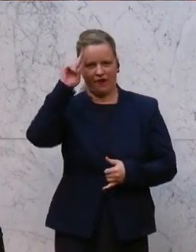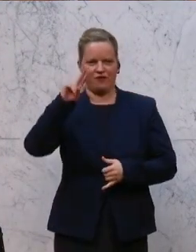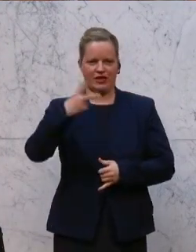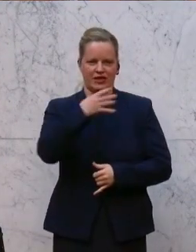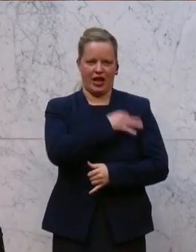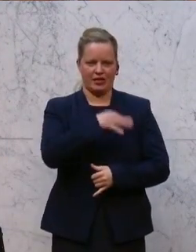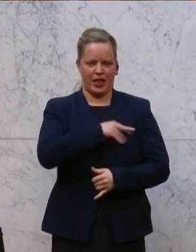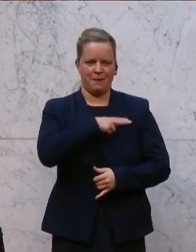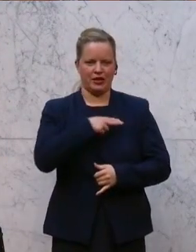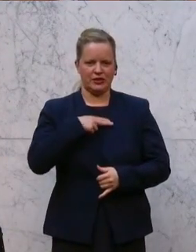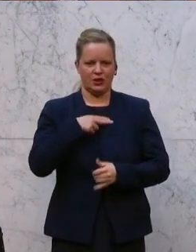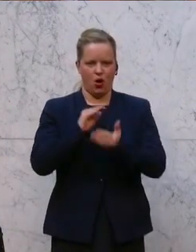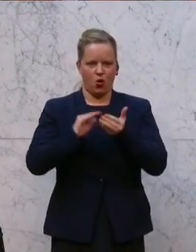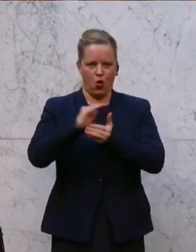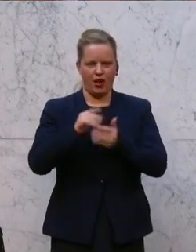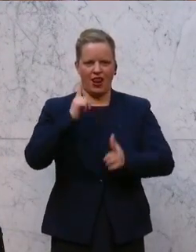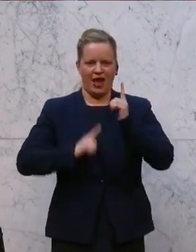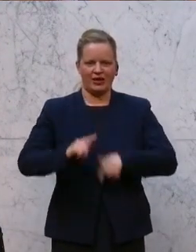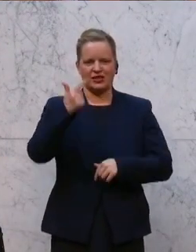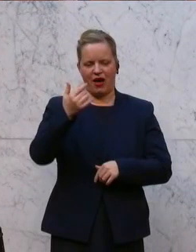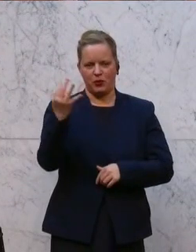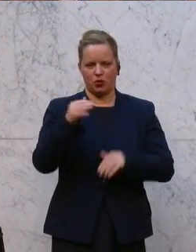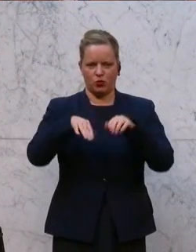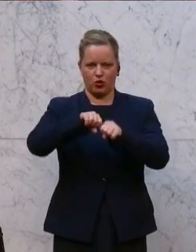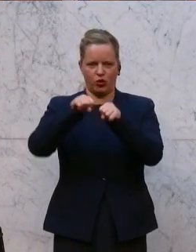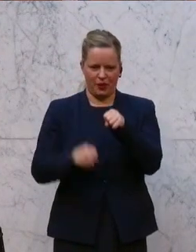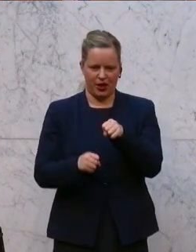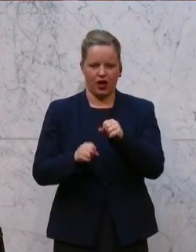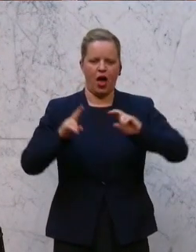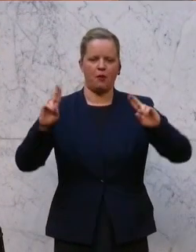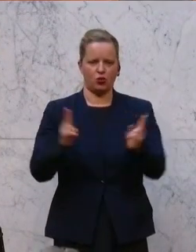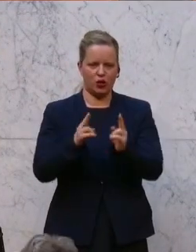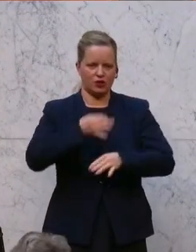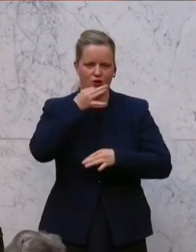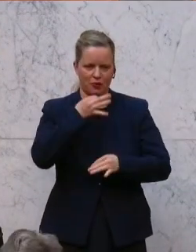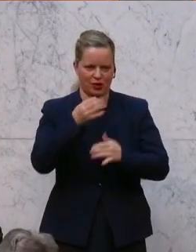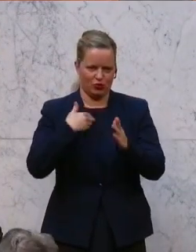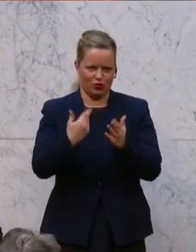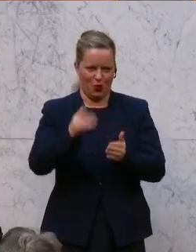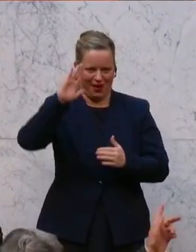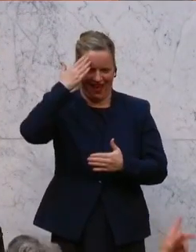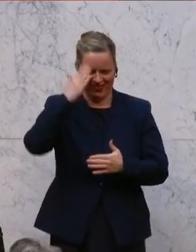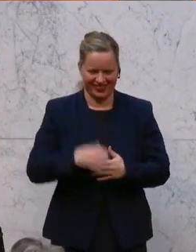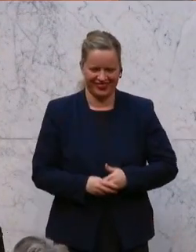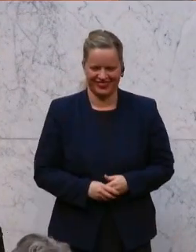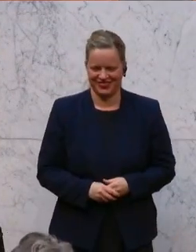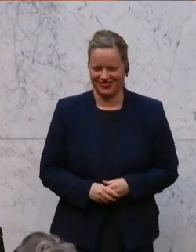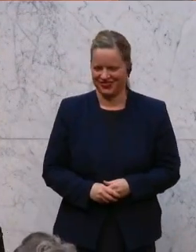und Diskriminierung aufgrund der Nationalität, wenn russische Sportler nicht bei Olympischen Spielen dabei sein dürfen.